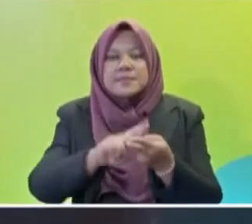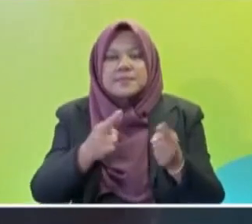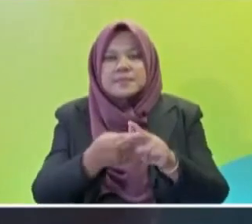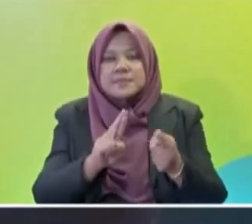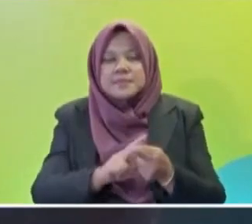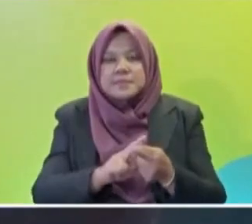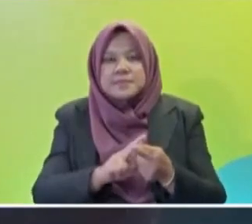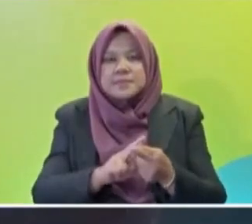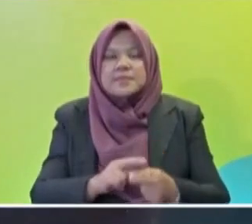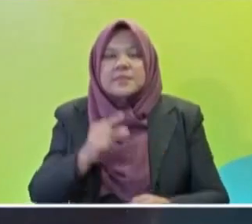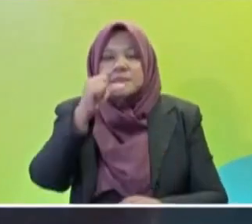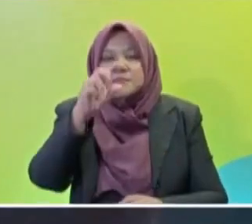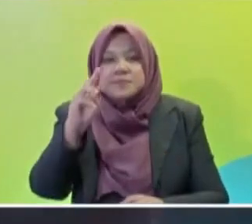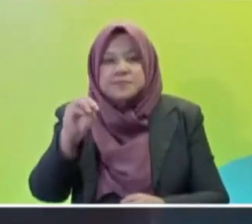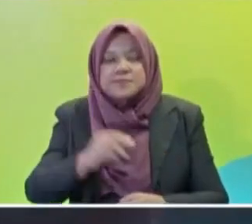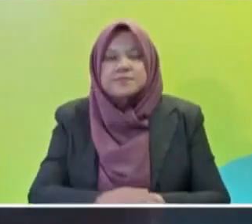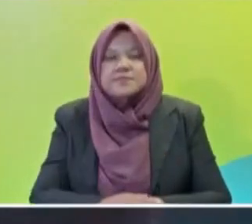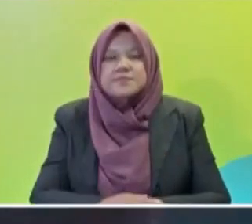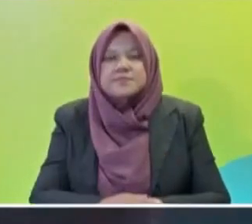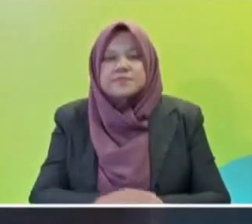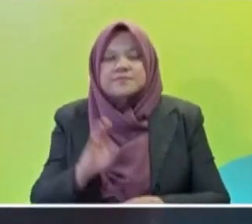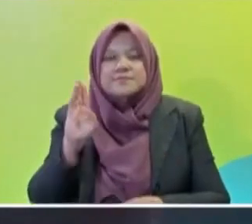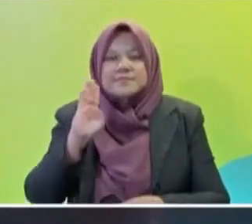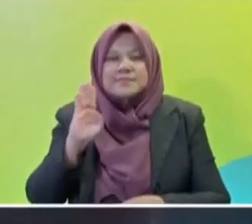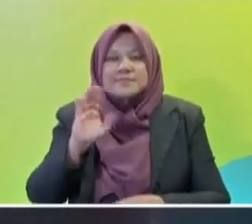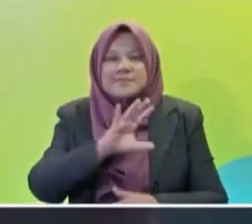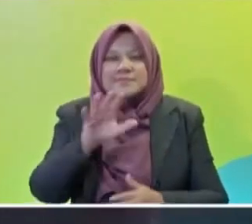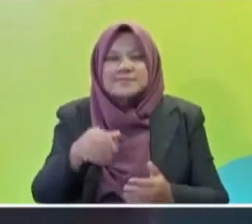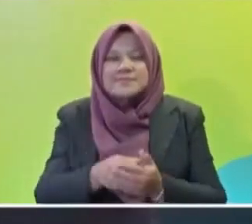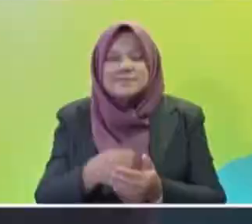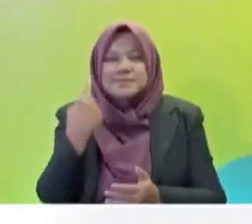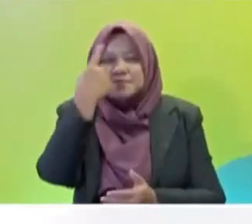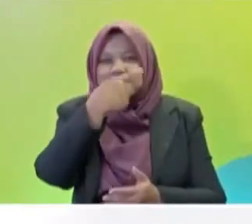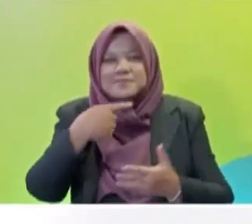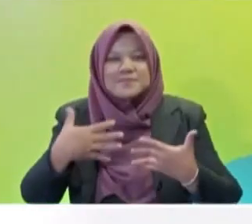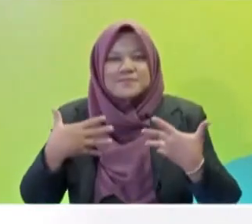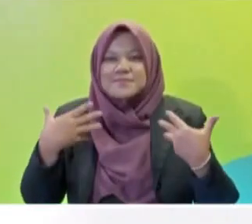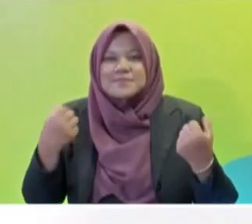di Google Maps Hai semua ah itu dia